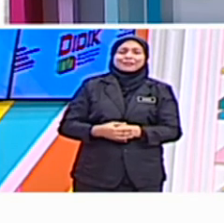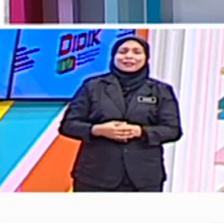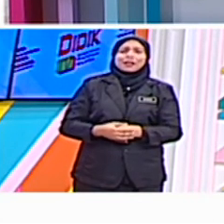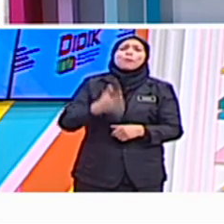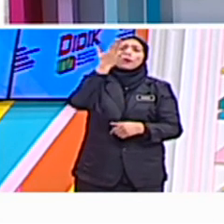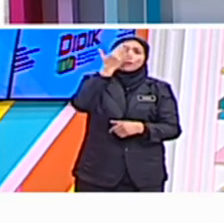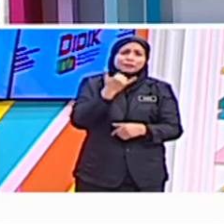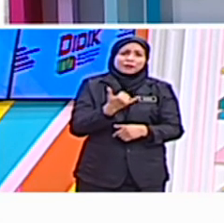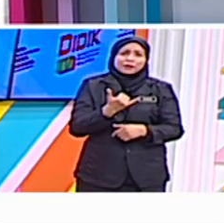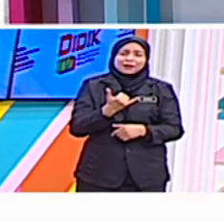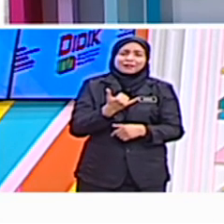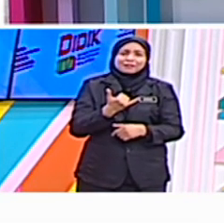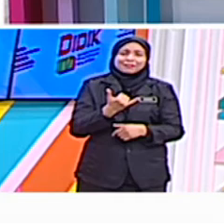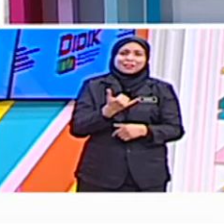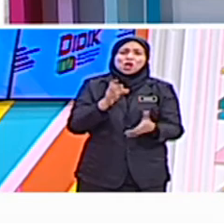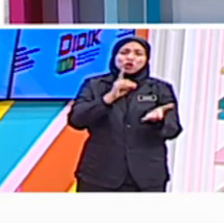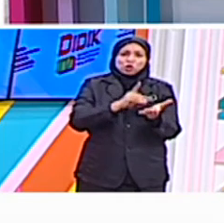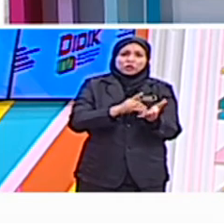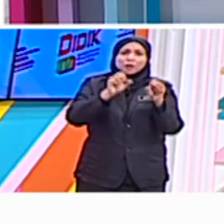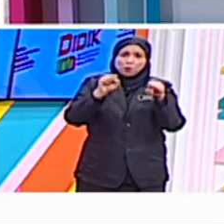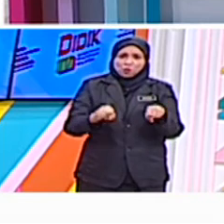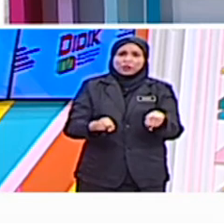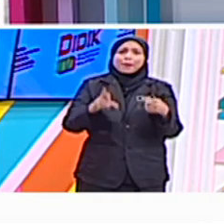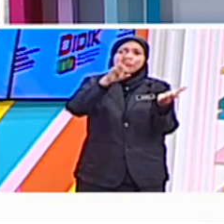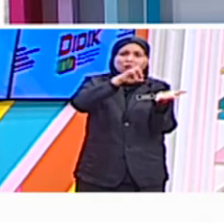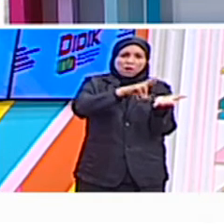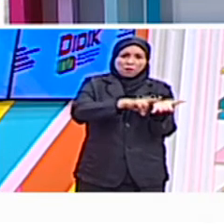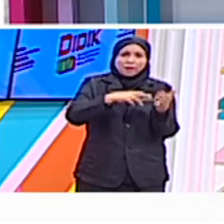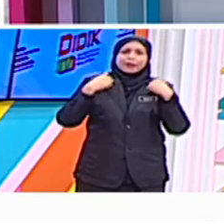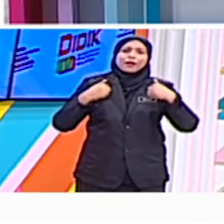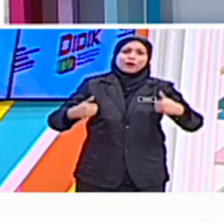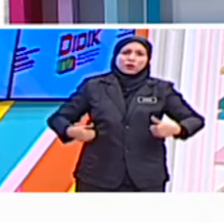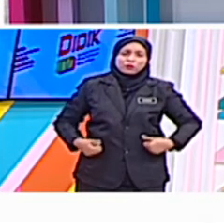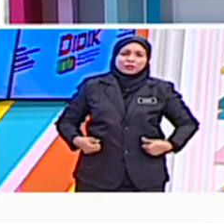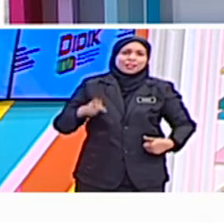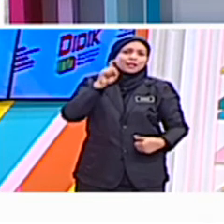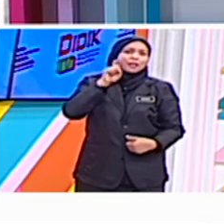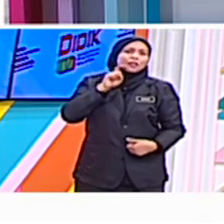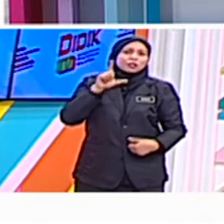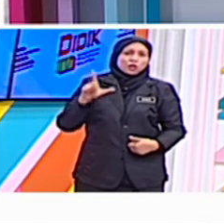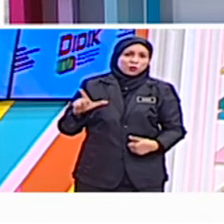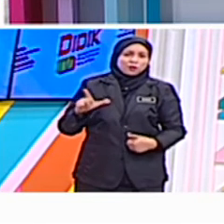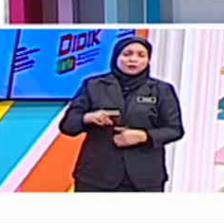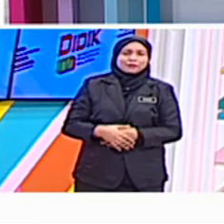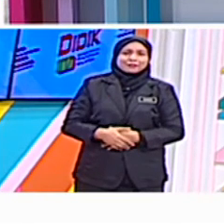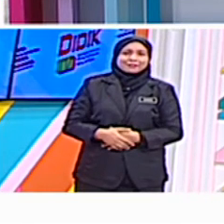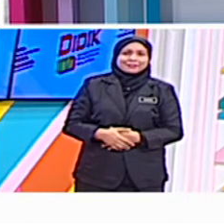Kasih, okay. Kenapa dia doktor ini boleh menyentuh anggota seksual kamu semasa dia merawat kamu?